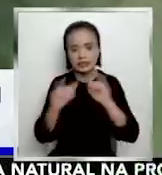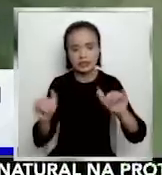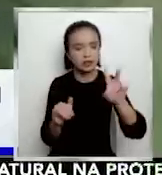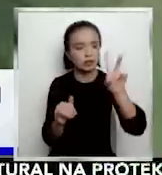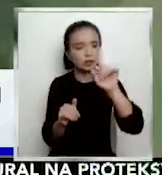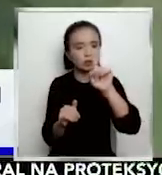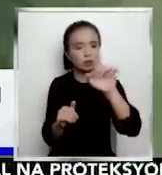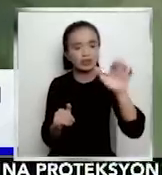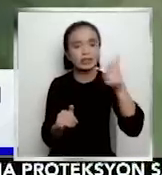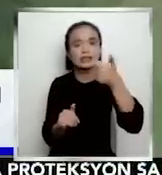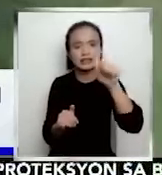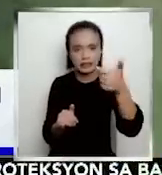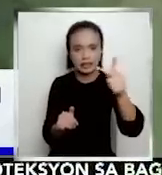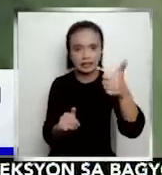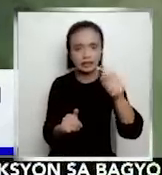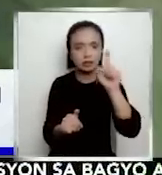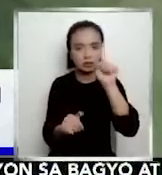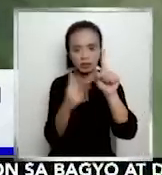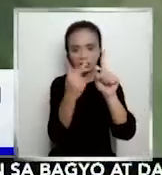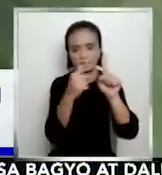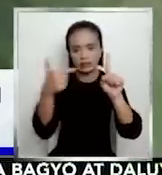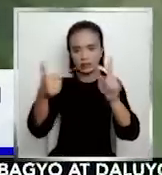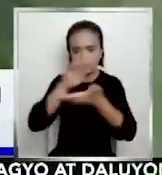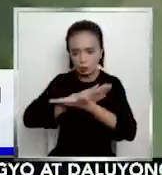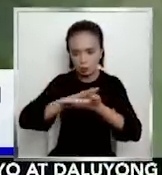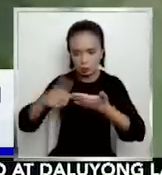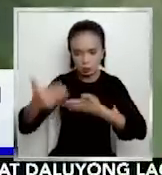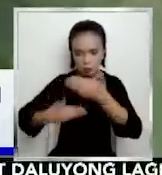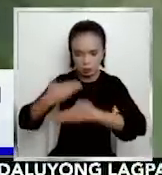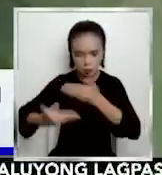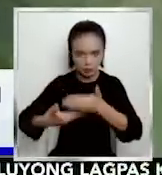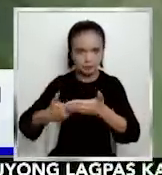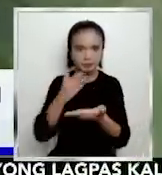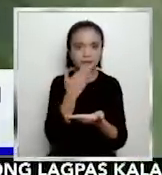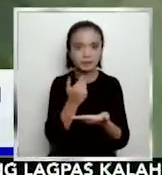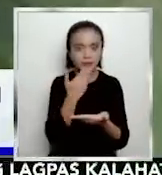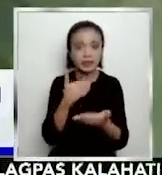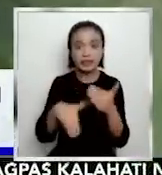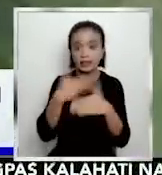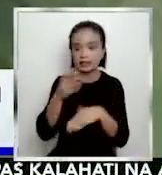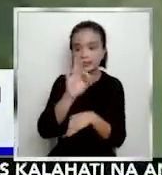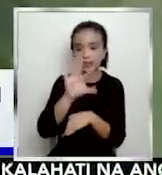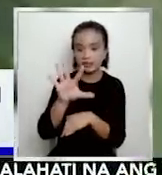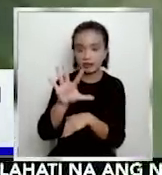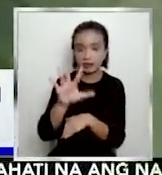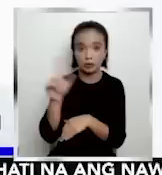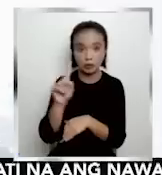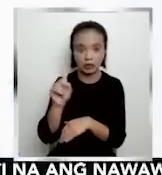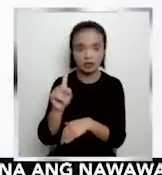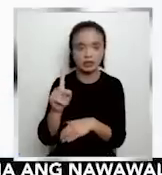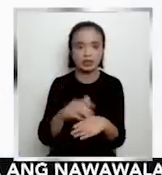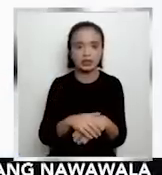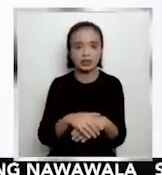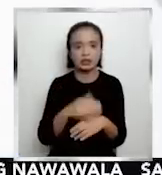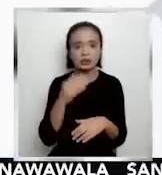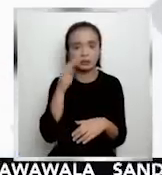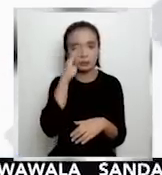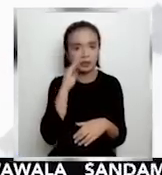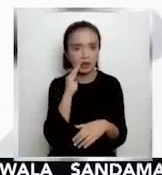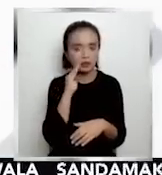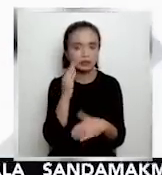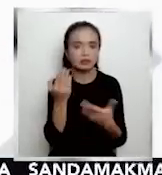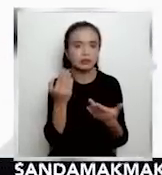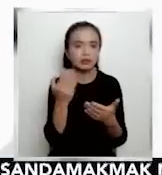ang kada kilo ng refined sugar, habang hanggang 95 pesos naman ang presyo ng washed at brown sugar. Sa isang